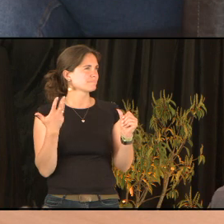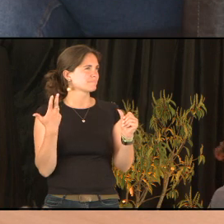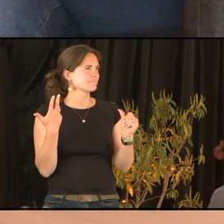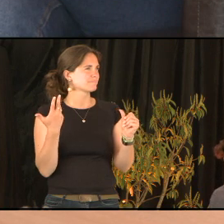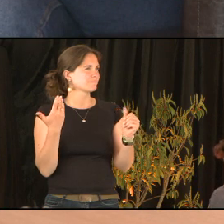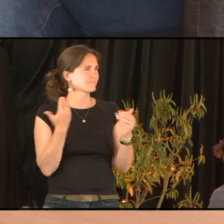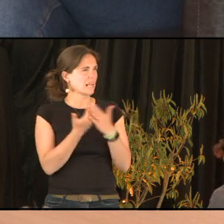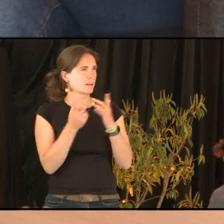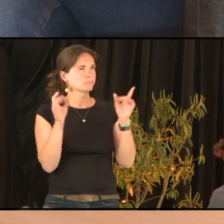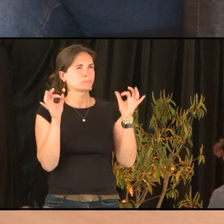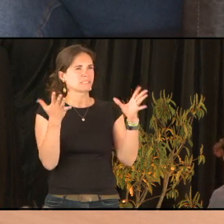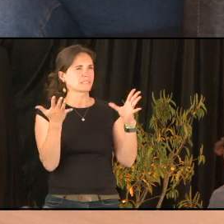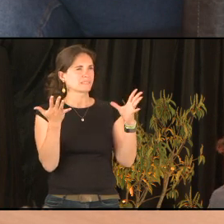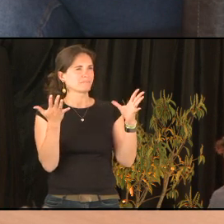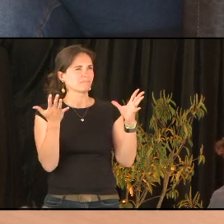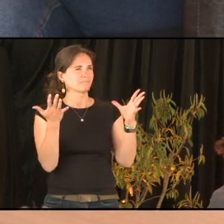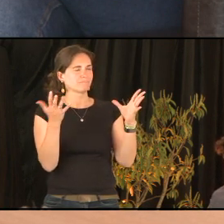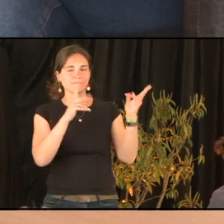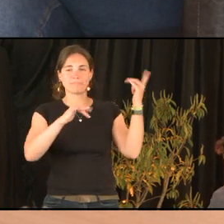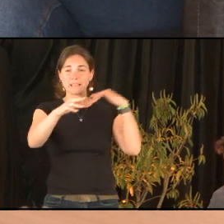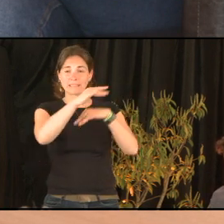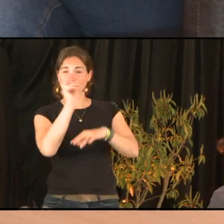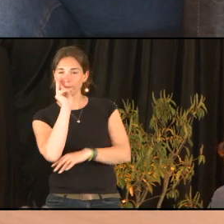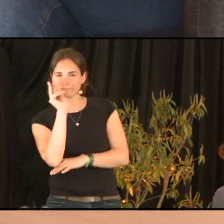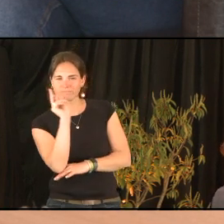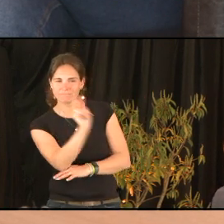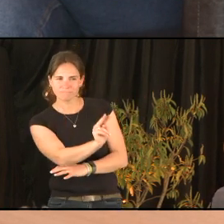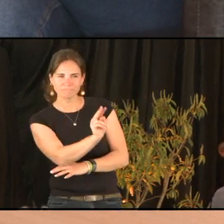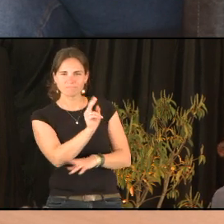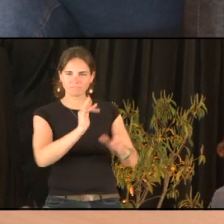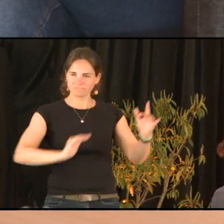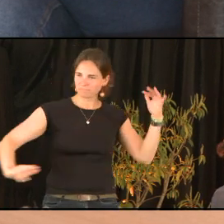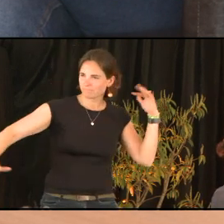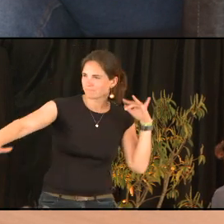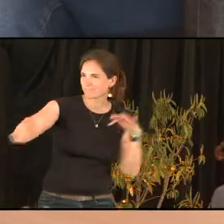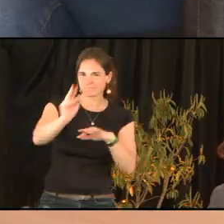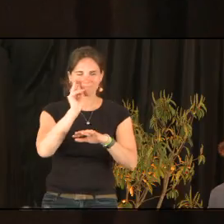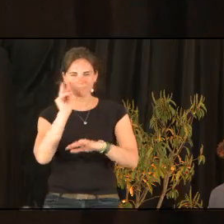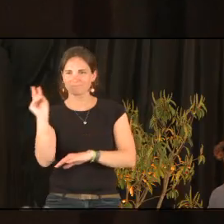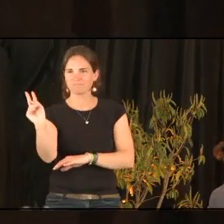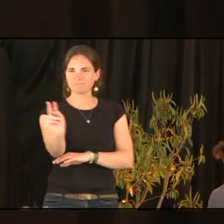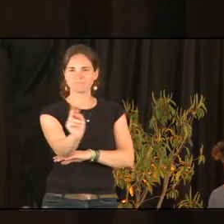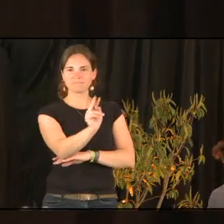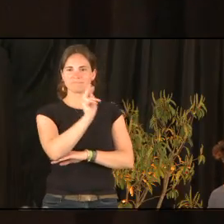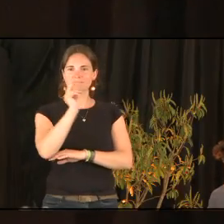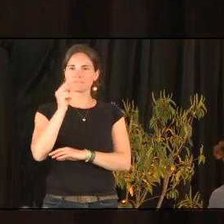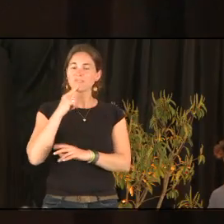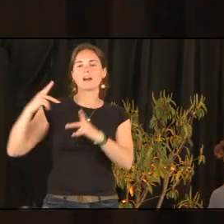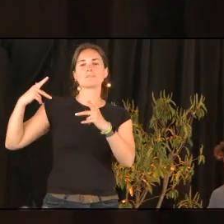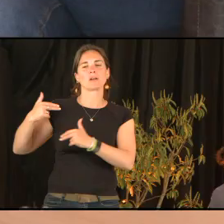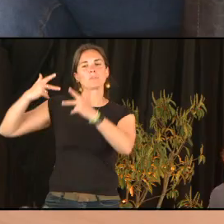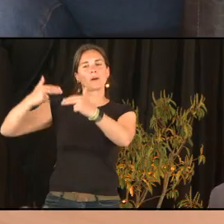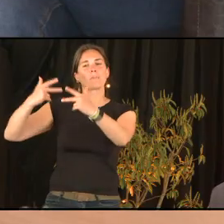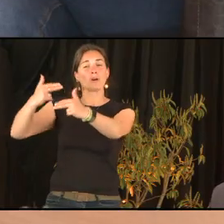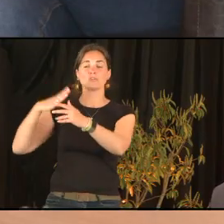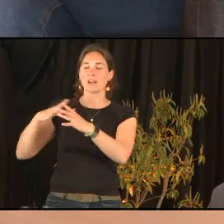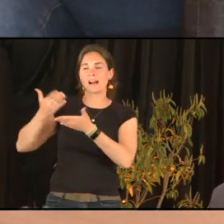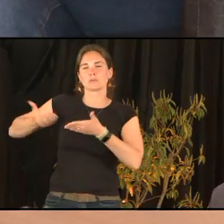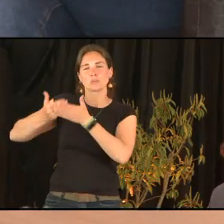cette observation du paysage, de ce qui les entoure, qui n'est pas le même aux trois époques, évidemment, puisque